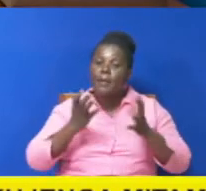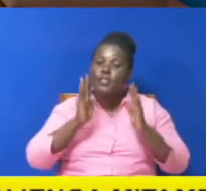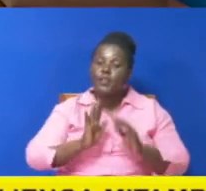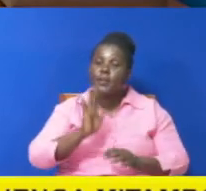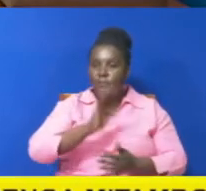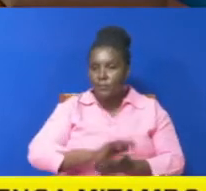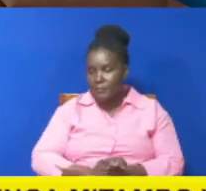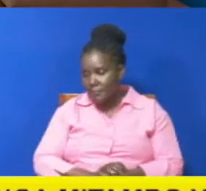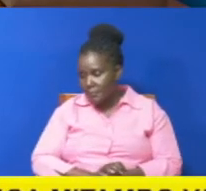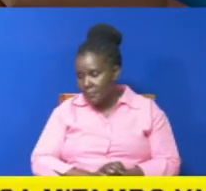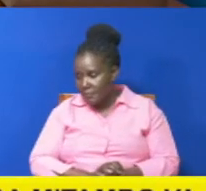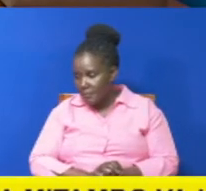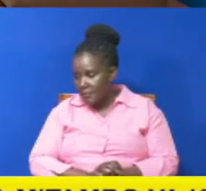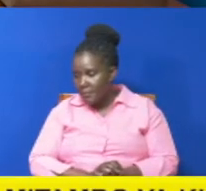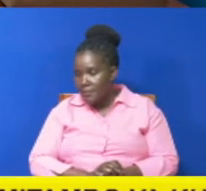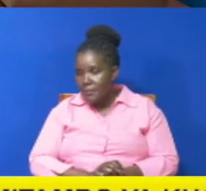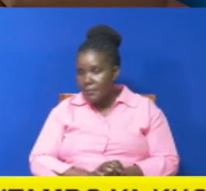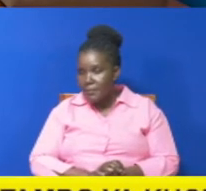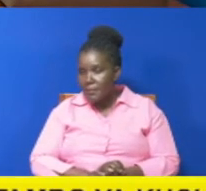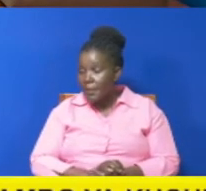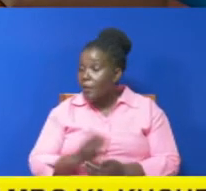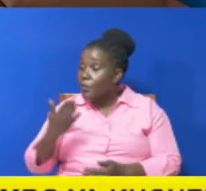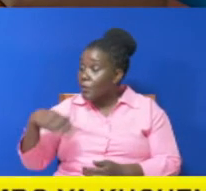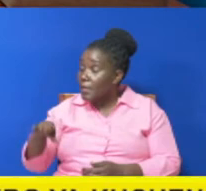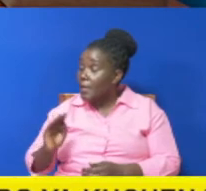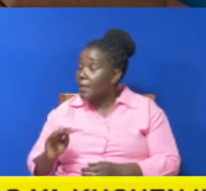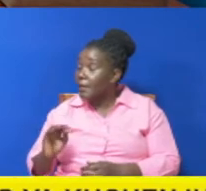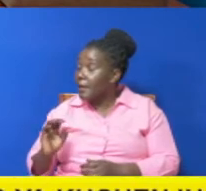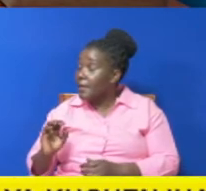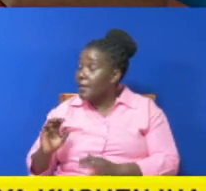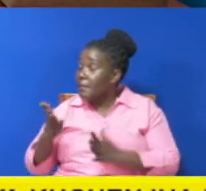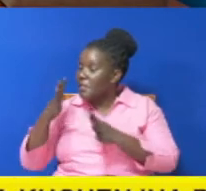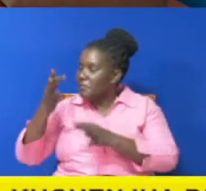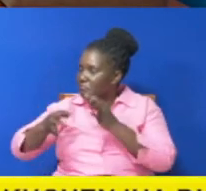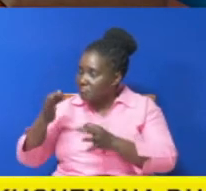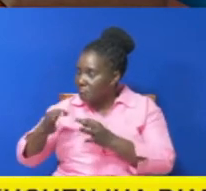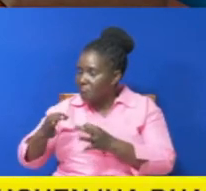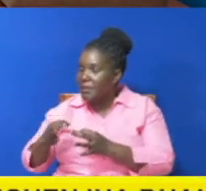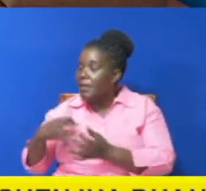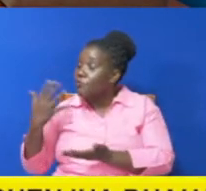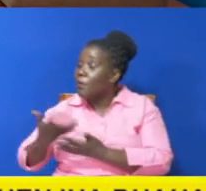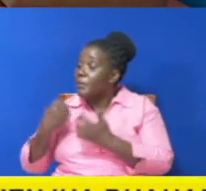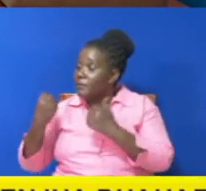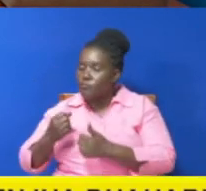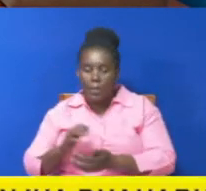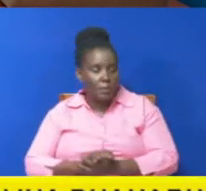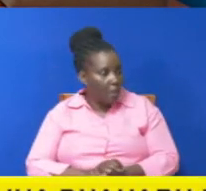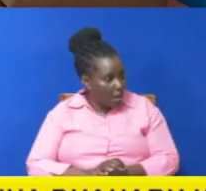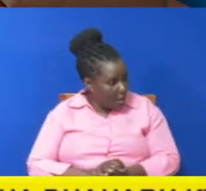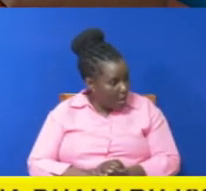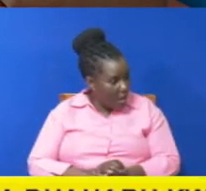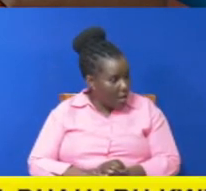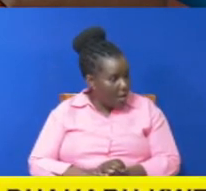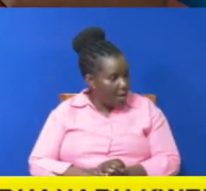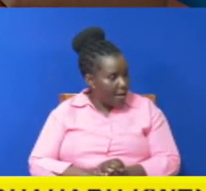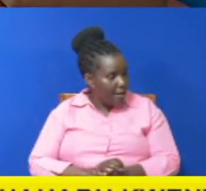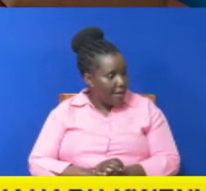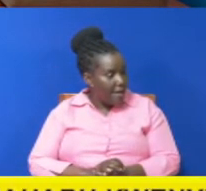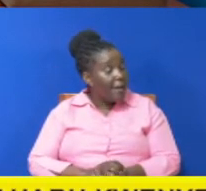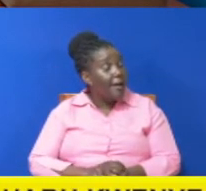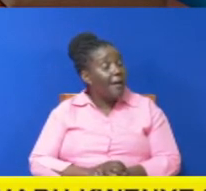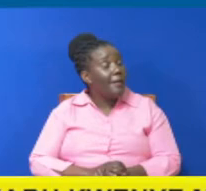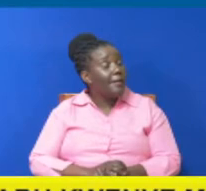halisi hutowapata damani. Unawapata? Ishi maisha yako halisi ya mshahara wako. Lakini Mariam, kuna zamani kama ngumu